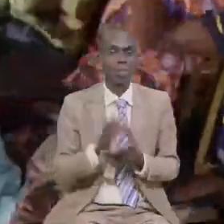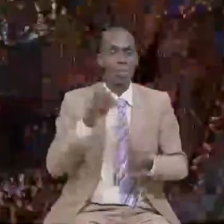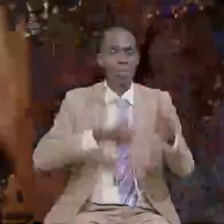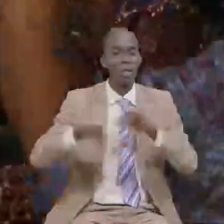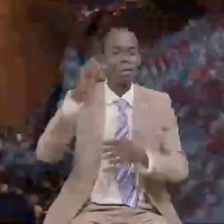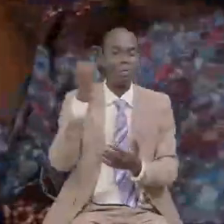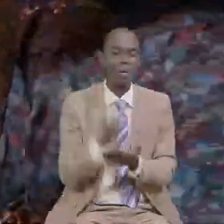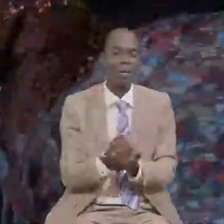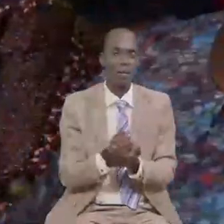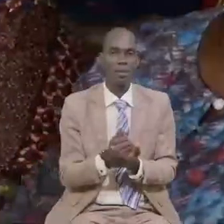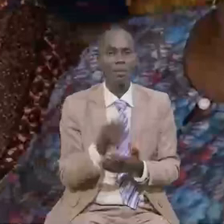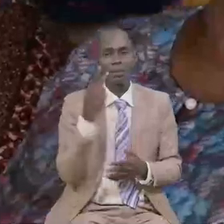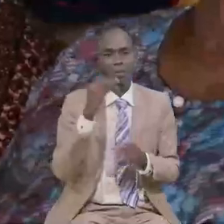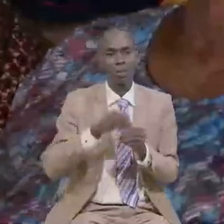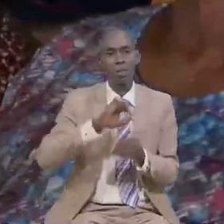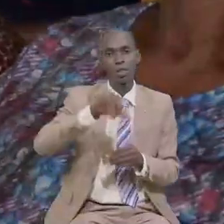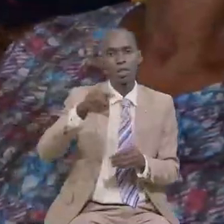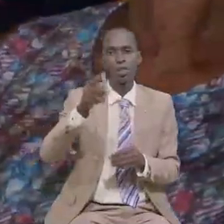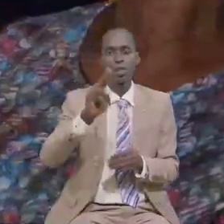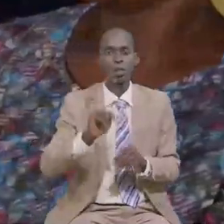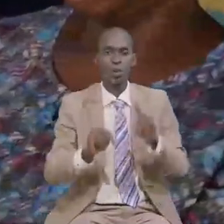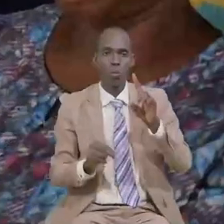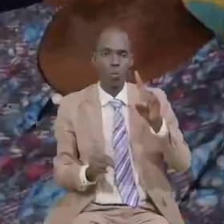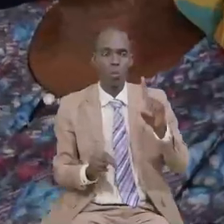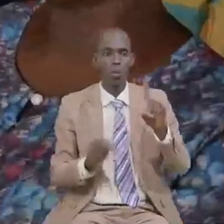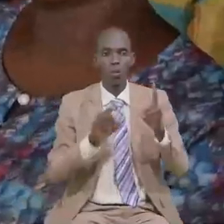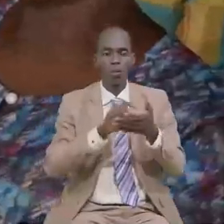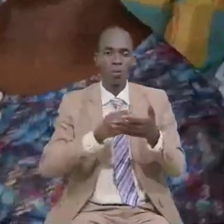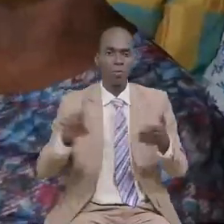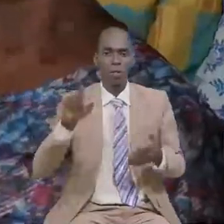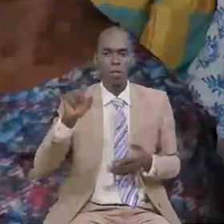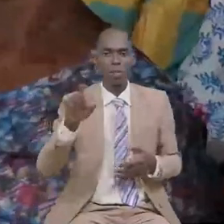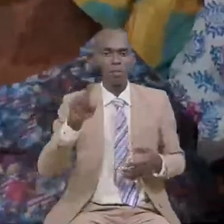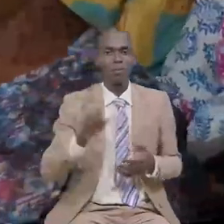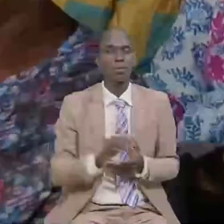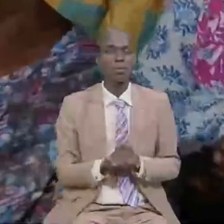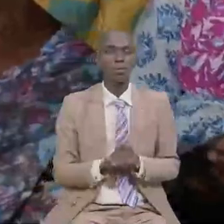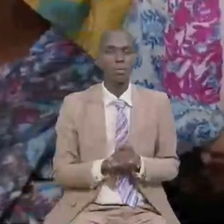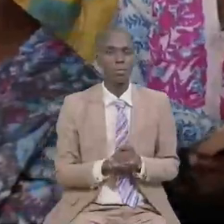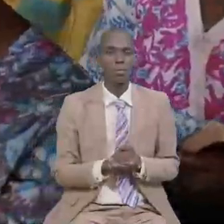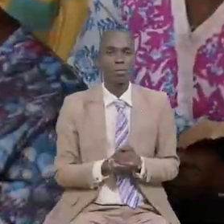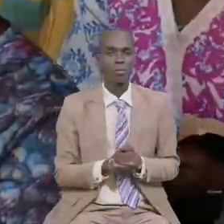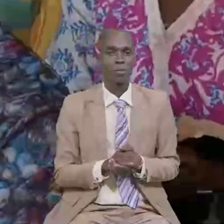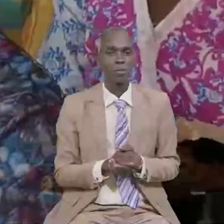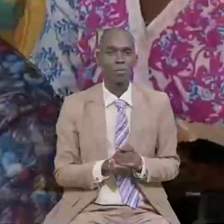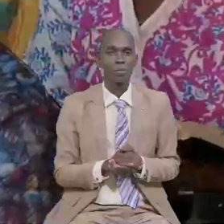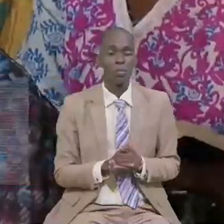Amen. Voyons Jean chapitre 1 verset 11.